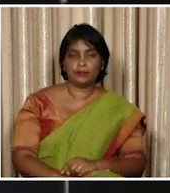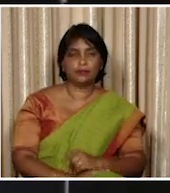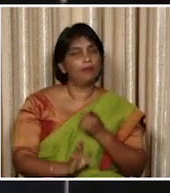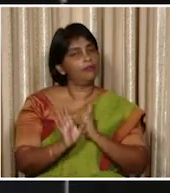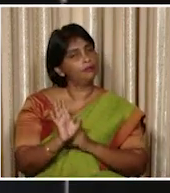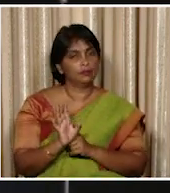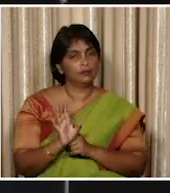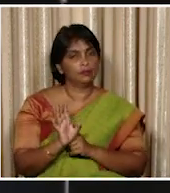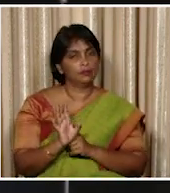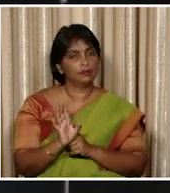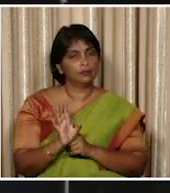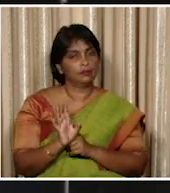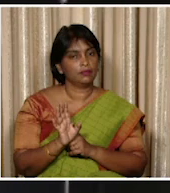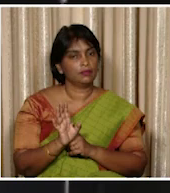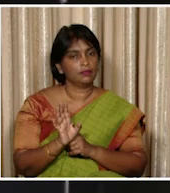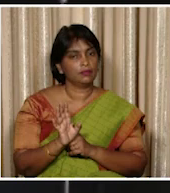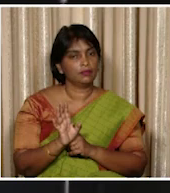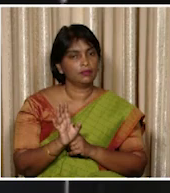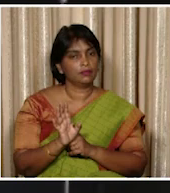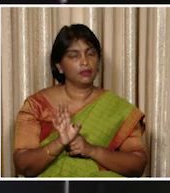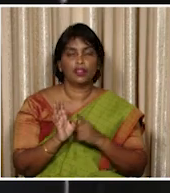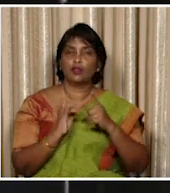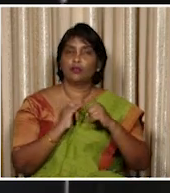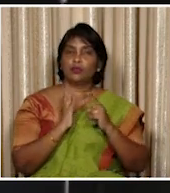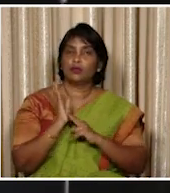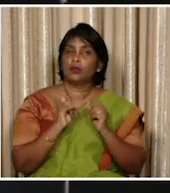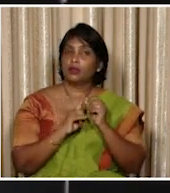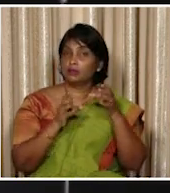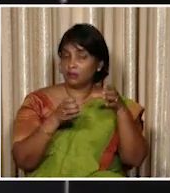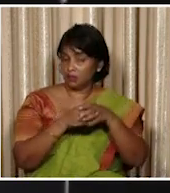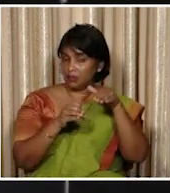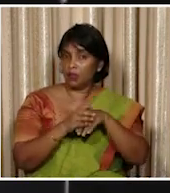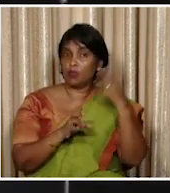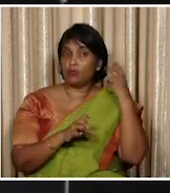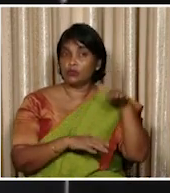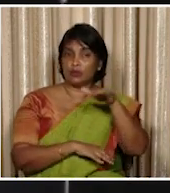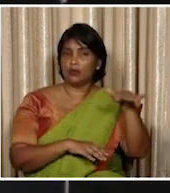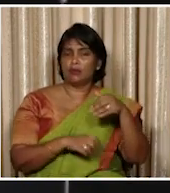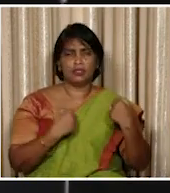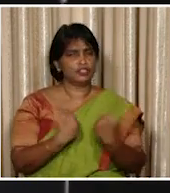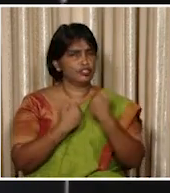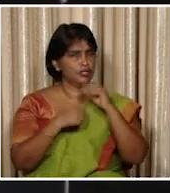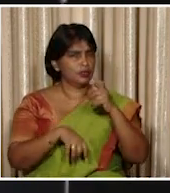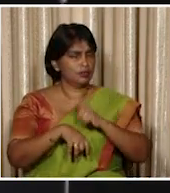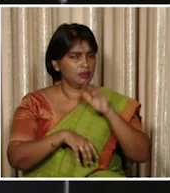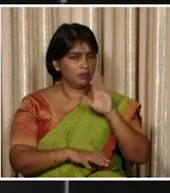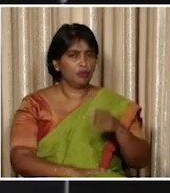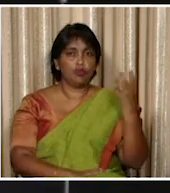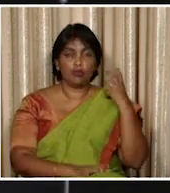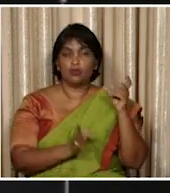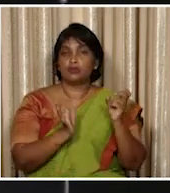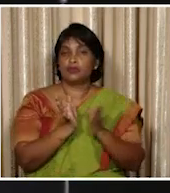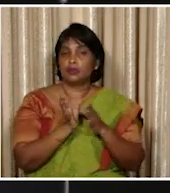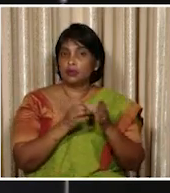නිතර වෙලේ එවෙලේ එක්සත් ජාතික පක්ෂයට මුස්ලිම් ප්‍රදේශවල යම් අභියෝගයක් වූ මුස්ලිම්